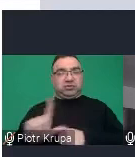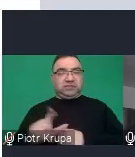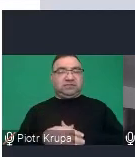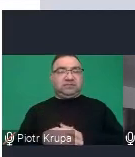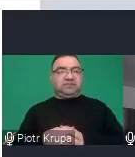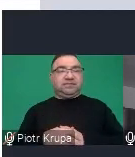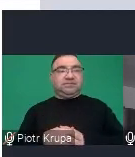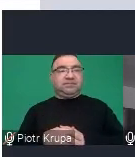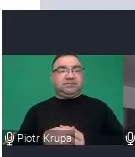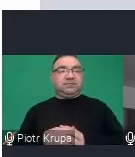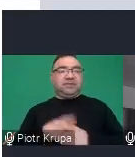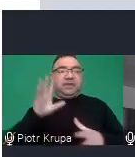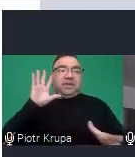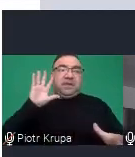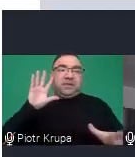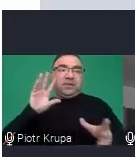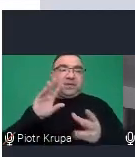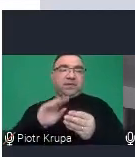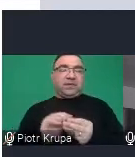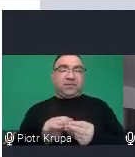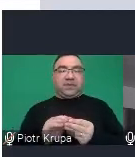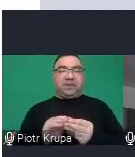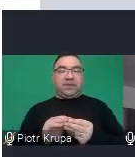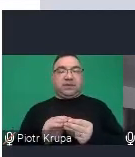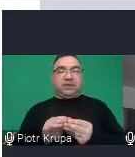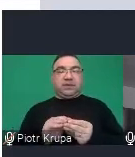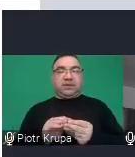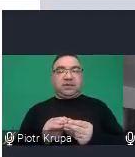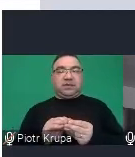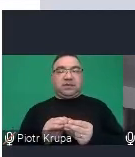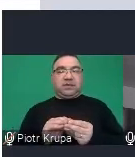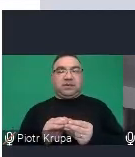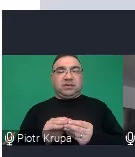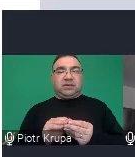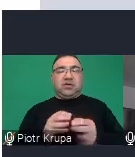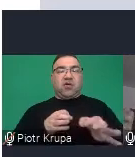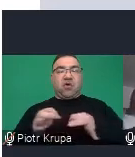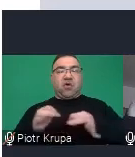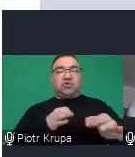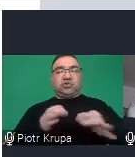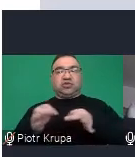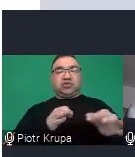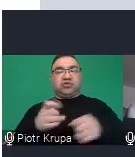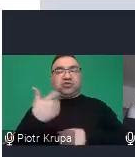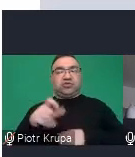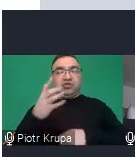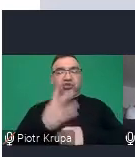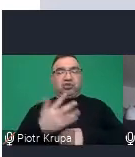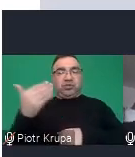zł, co w konsekwencji daje nam tak naprawdę oszczędność na poziomie